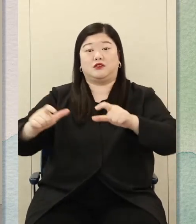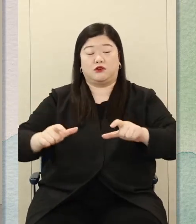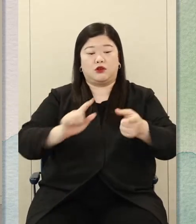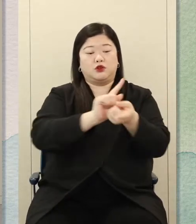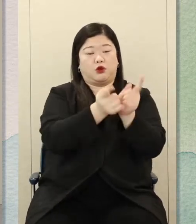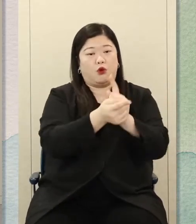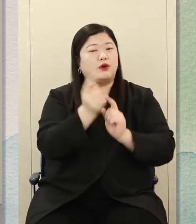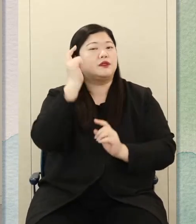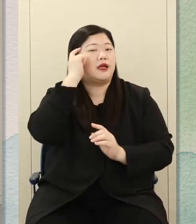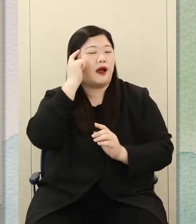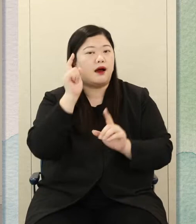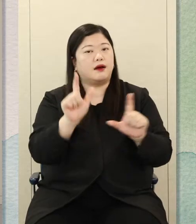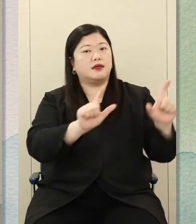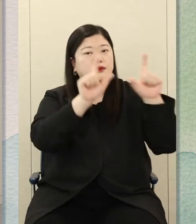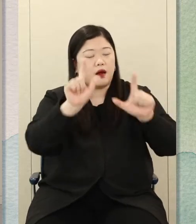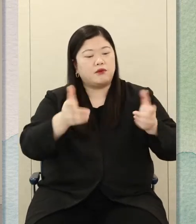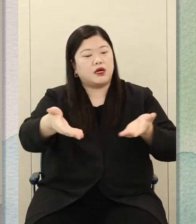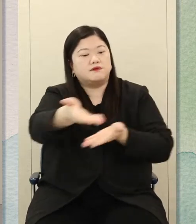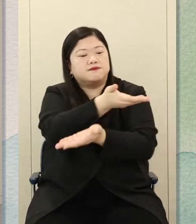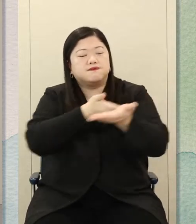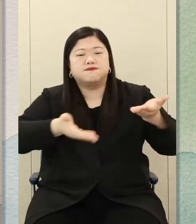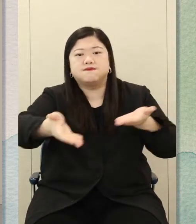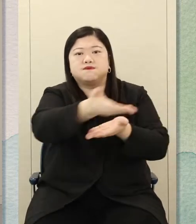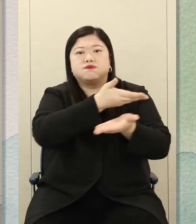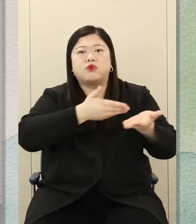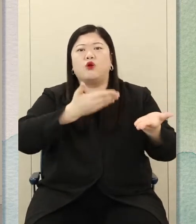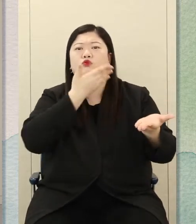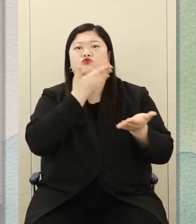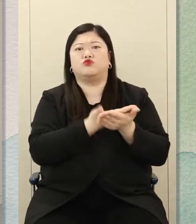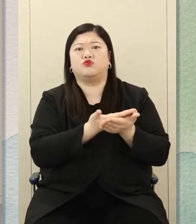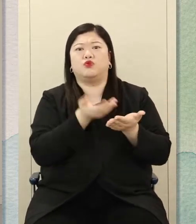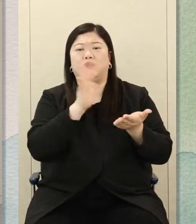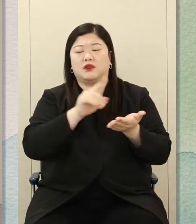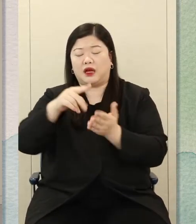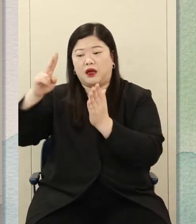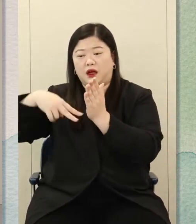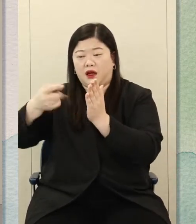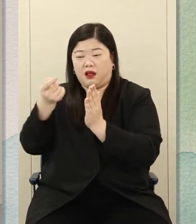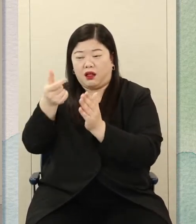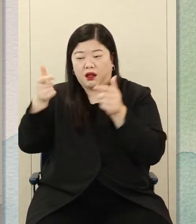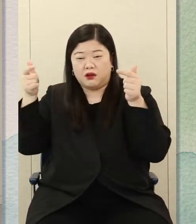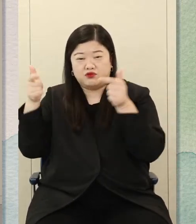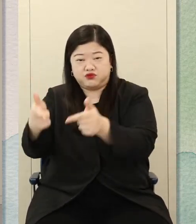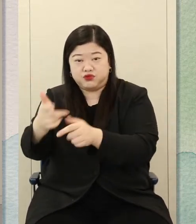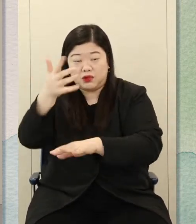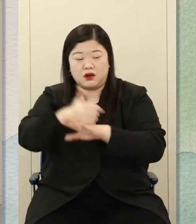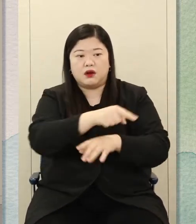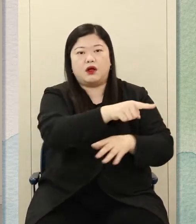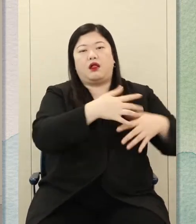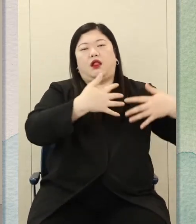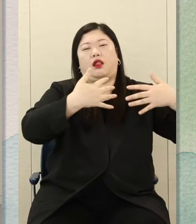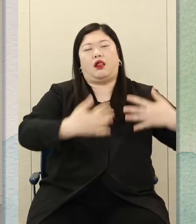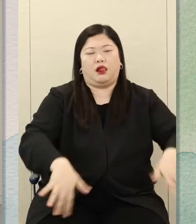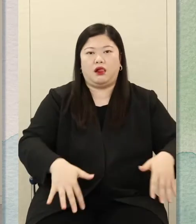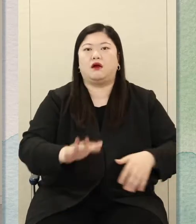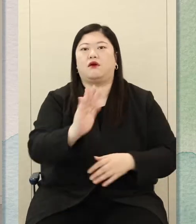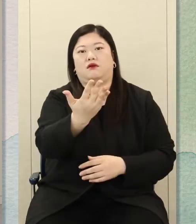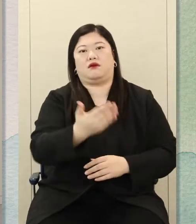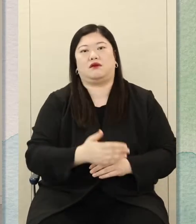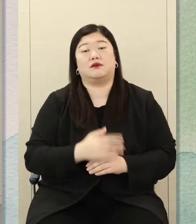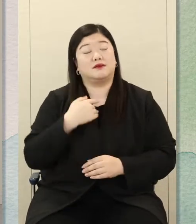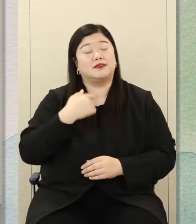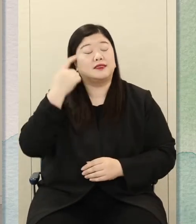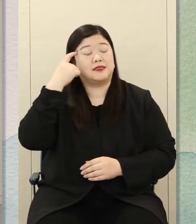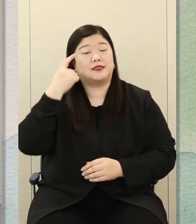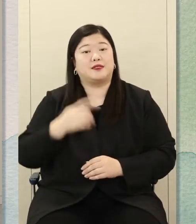나누는 어떤 삶의 공동체 같은 것들이 결국 약해지거든요. 그래서 그러한 것들을 우리가 어떻게 극복할 수 있을까? 뭐 이런 게 이제